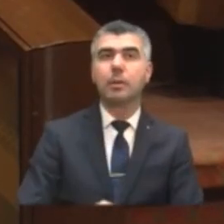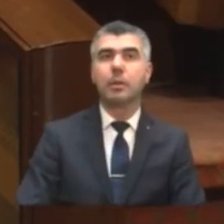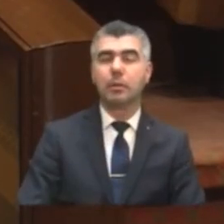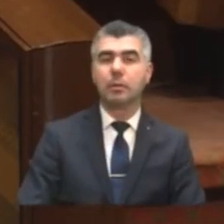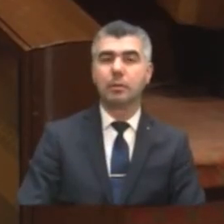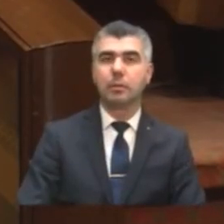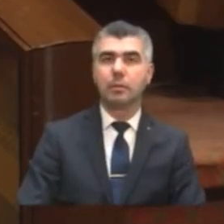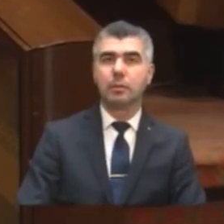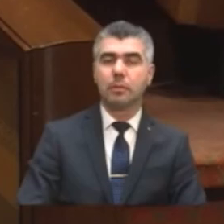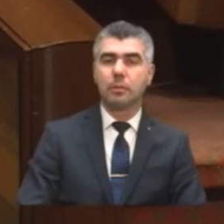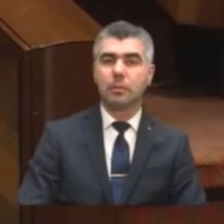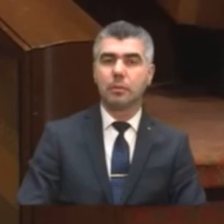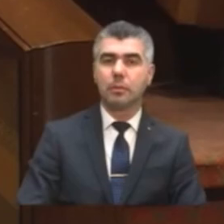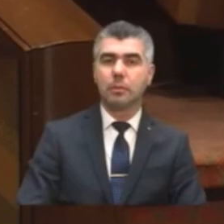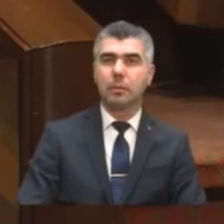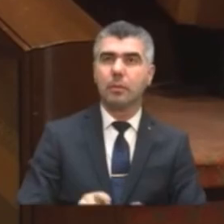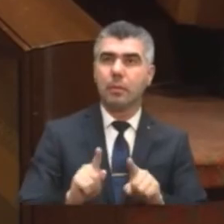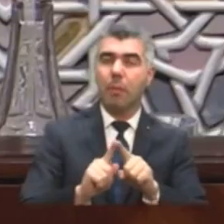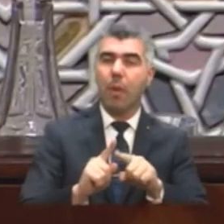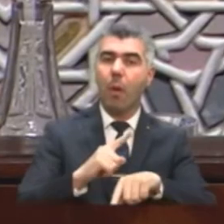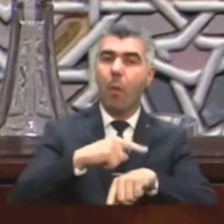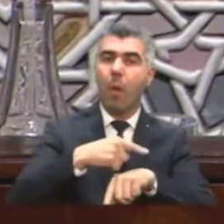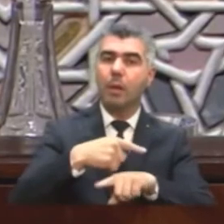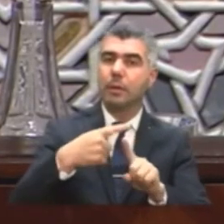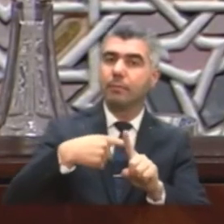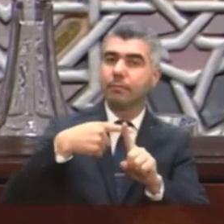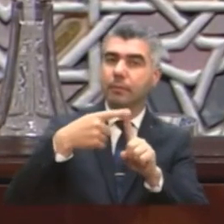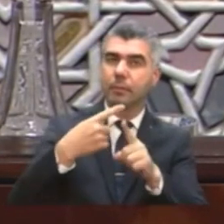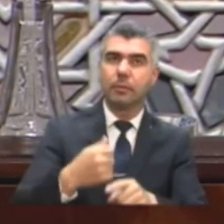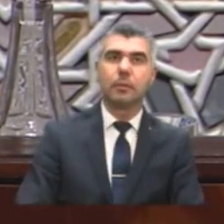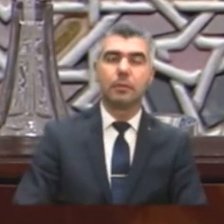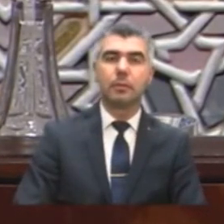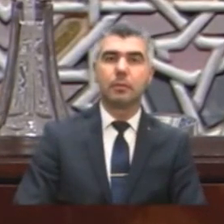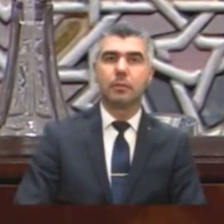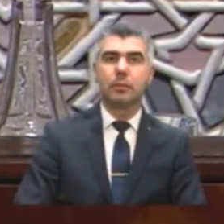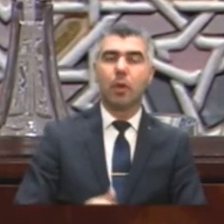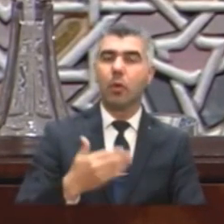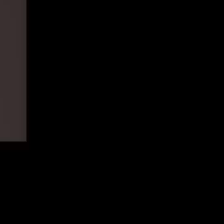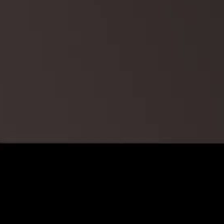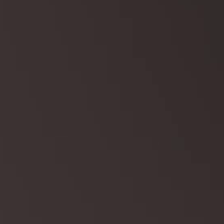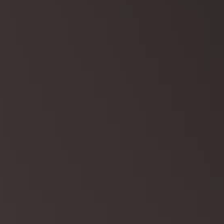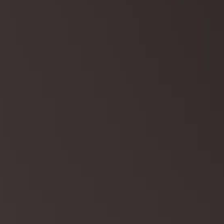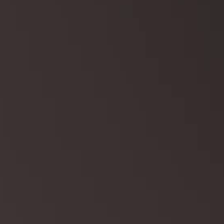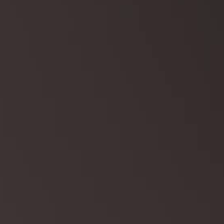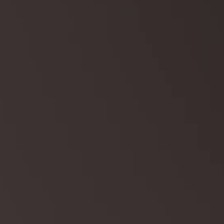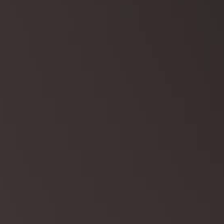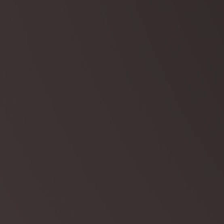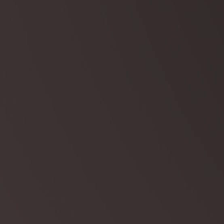للتشجيع؟ الله يخليك تجاوزتي الوقت. شكرا على الملاحظة.